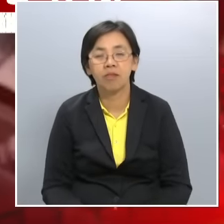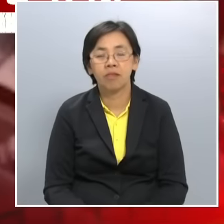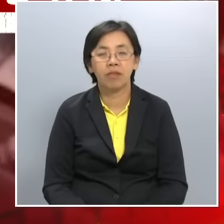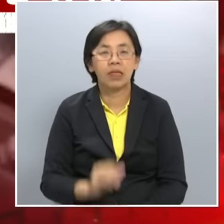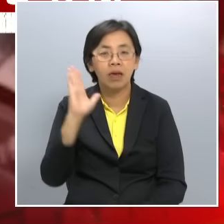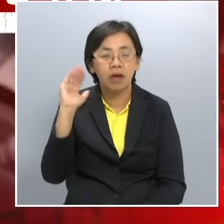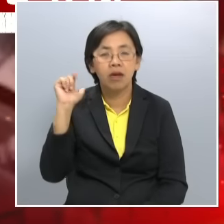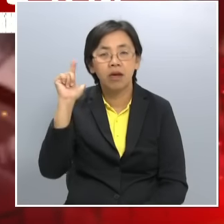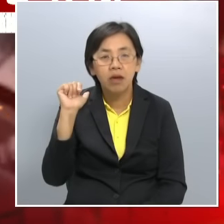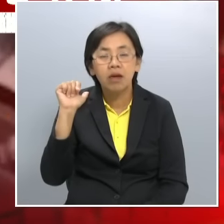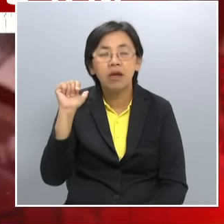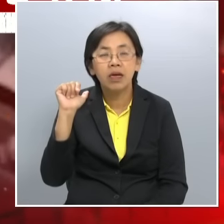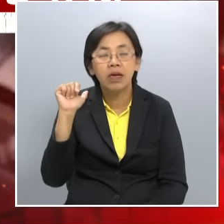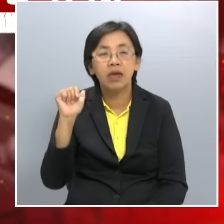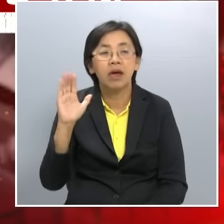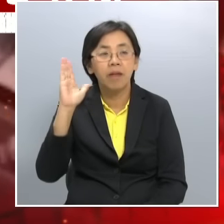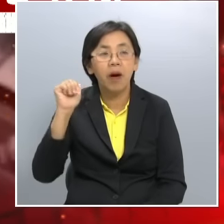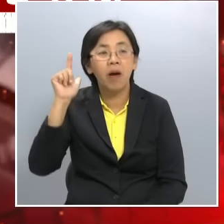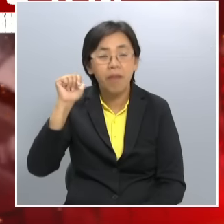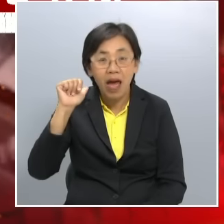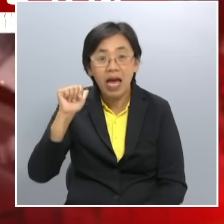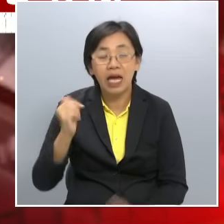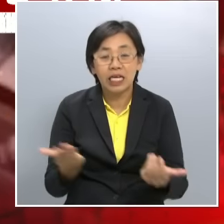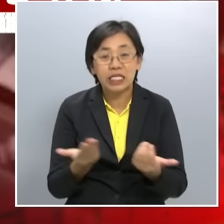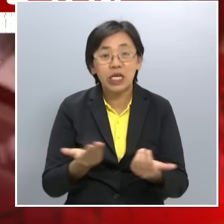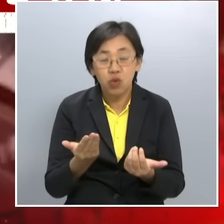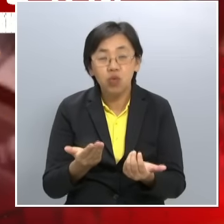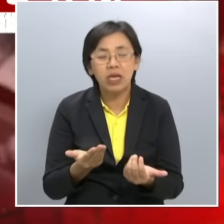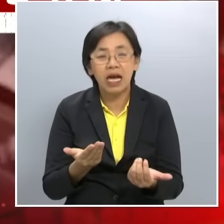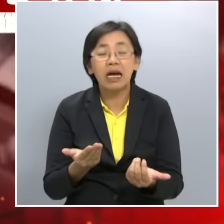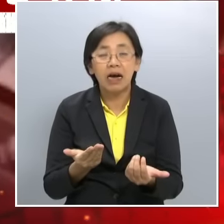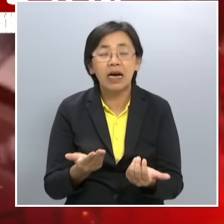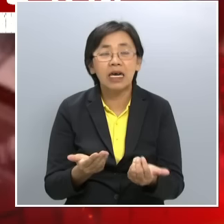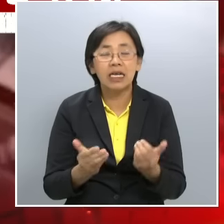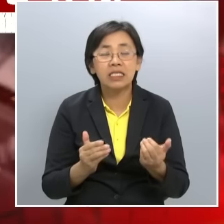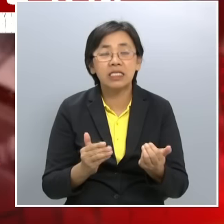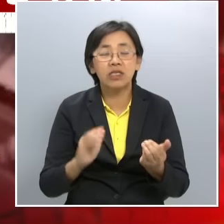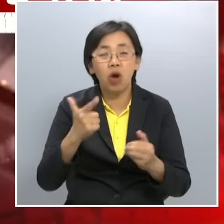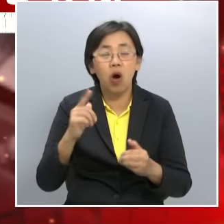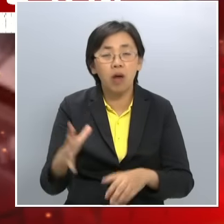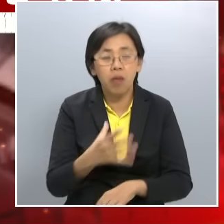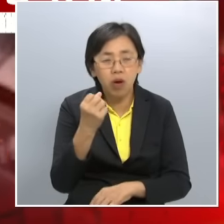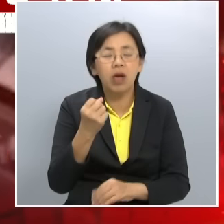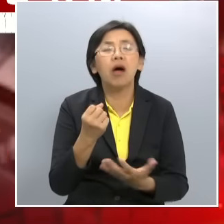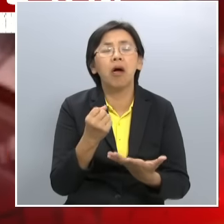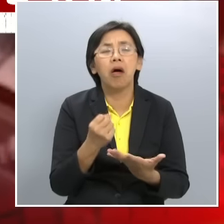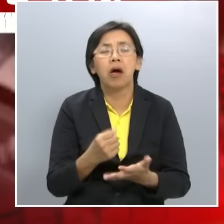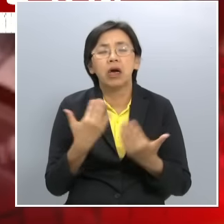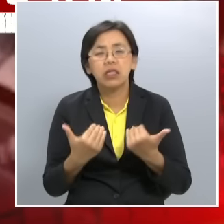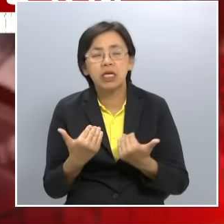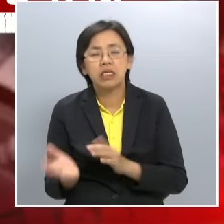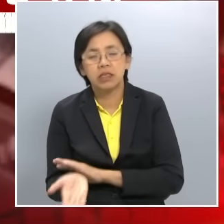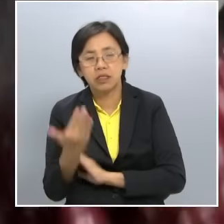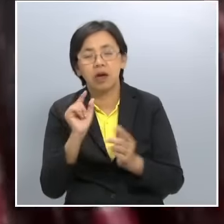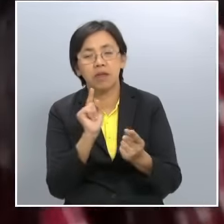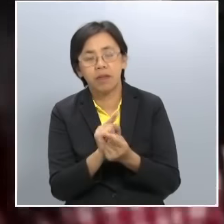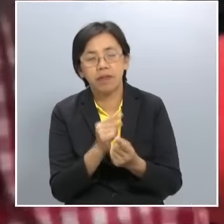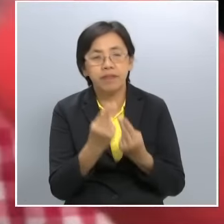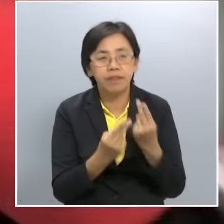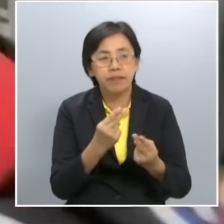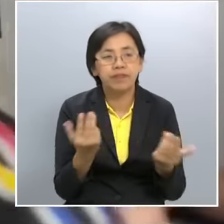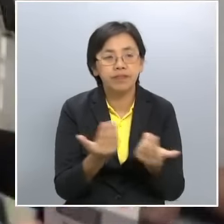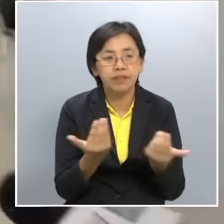อแม่ของทางฝั่งนิพิษพลสมบูรณ์สุขยิ่งคนนี้ครับเมื่อเช้านี้ครับเดินทางมาเยี่ยมลูกชายที่ถูกควบคุมตัวไปสอบปากคำในคดีชิงท